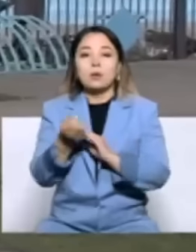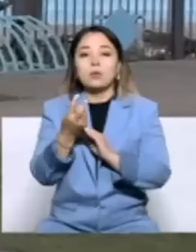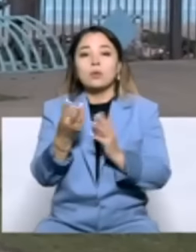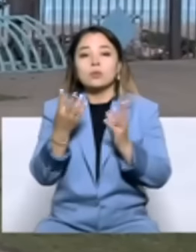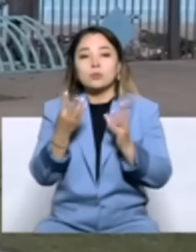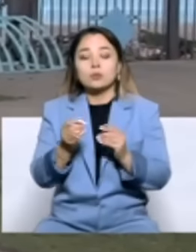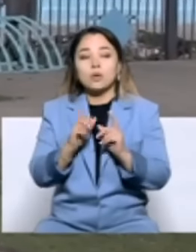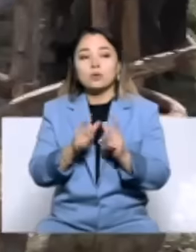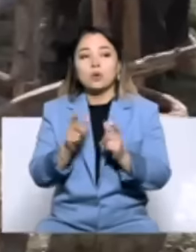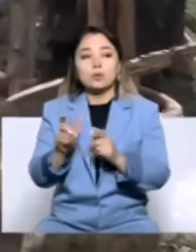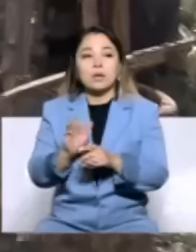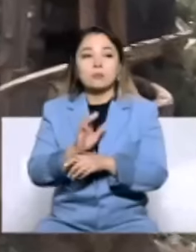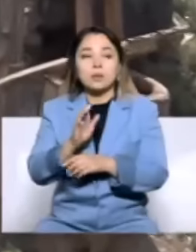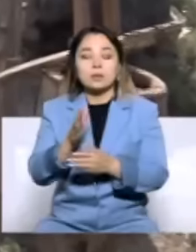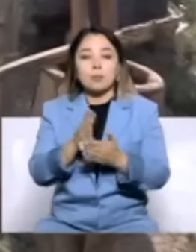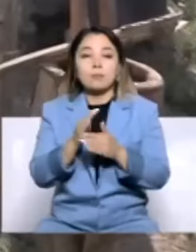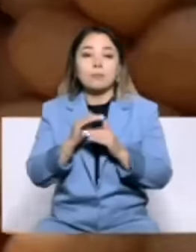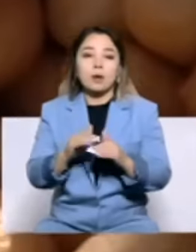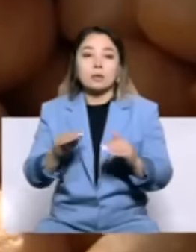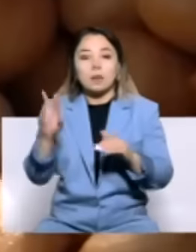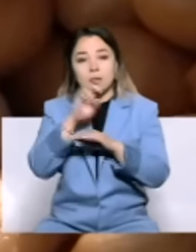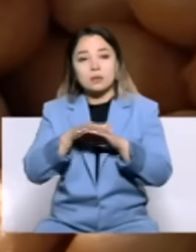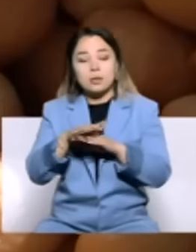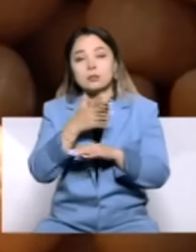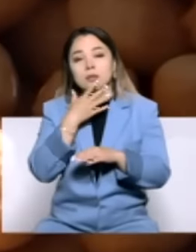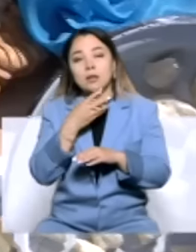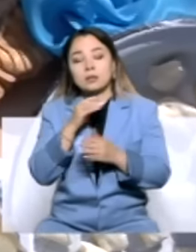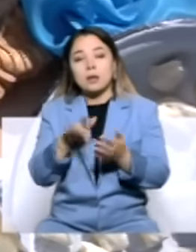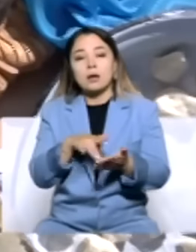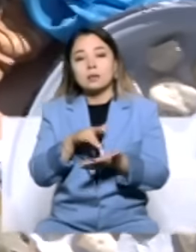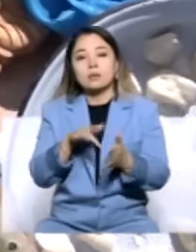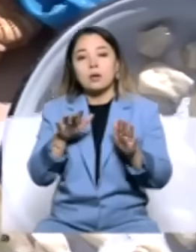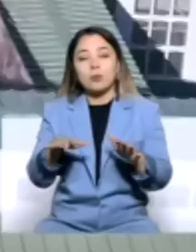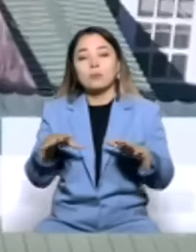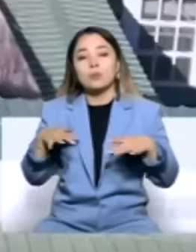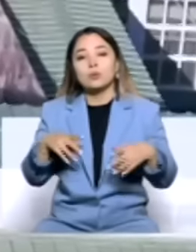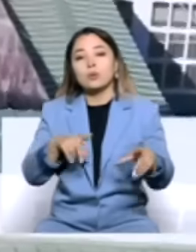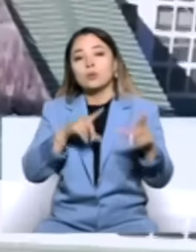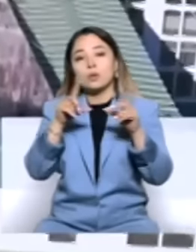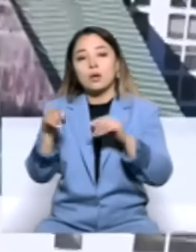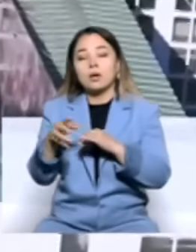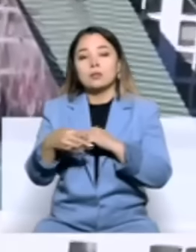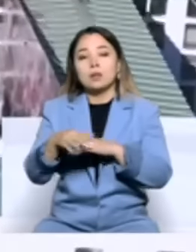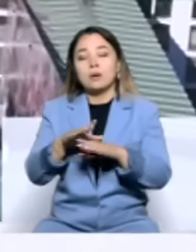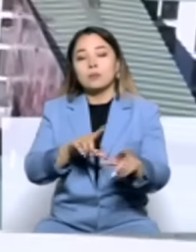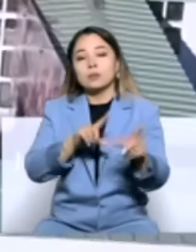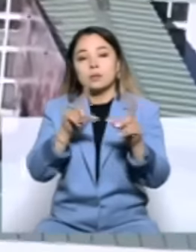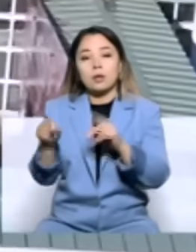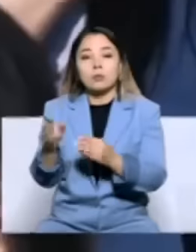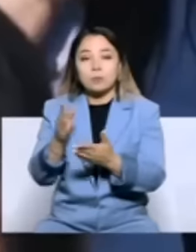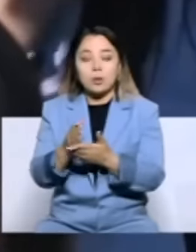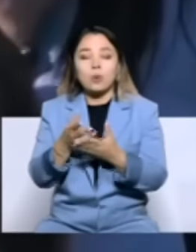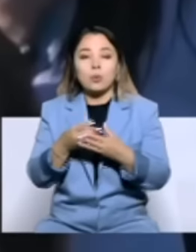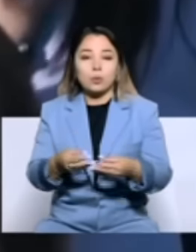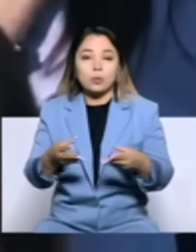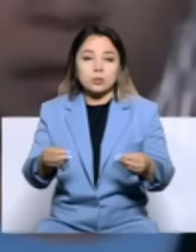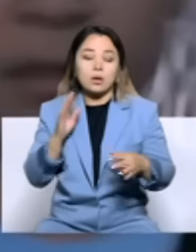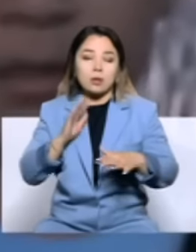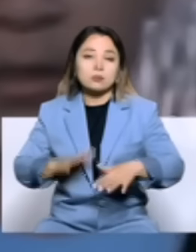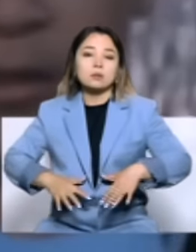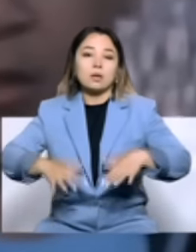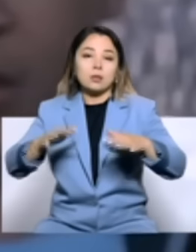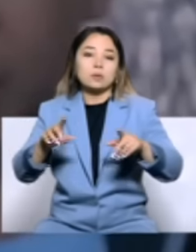12 күнге жолдама беріліп. Балалар еліміздің көрікті шаһарлары мен Бурабай курорттық аймағына сапарлайды. Көктемде алапат